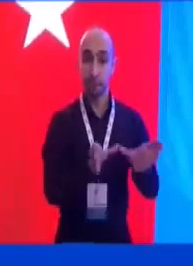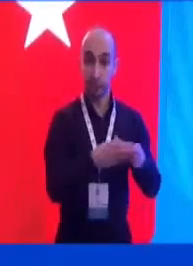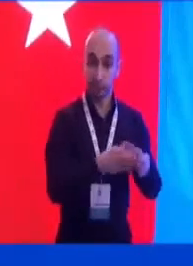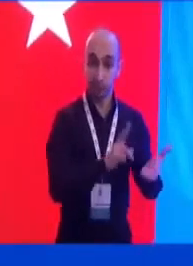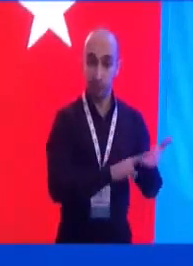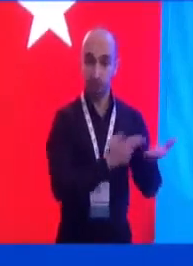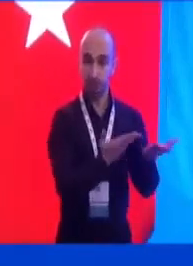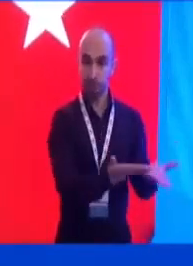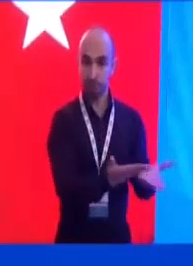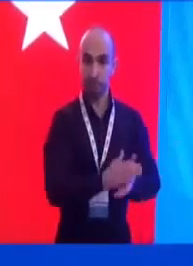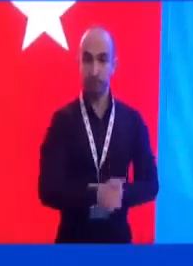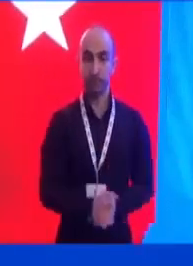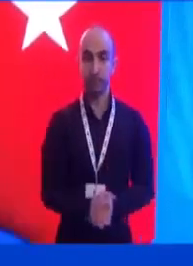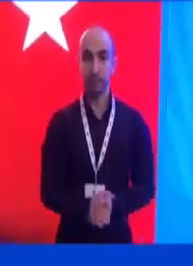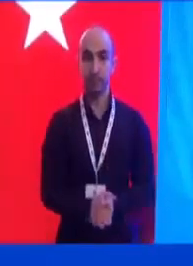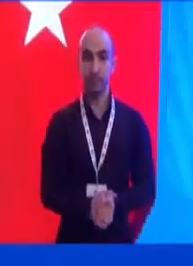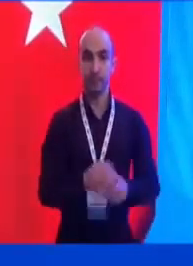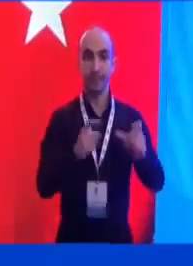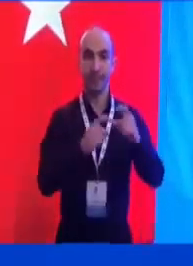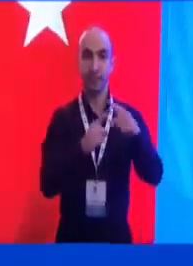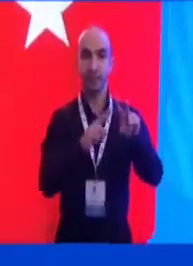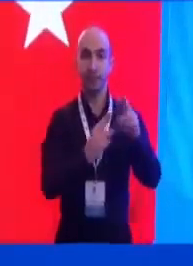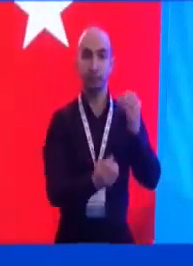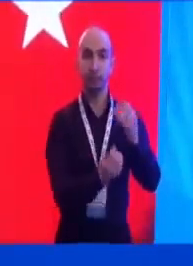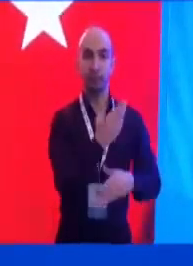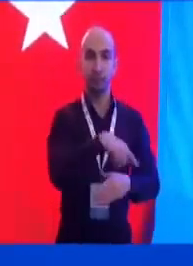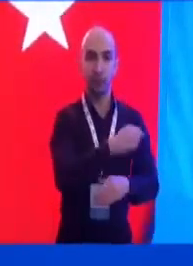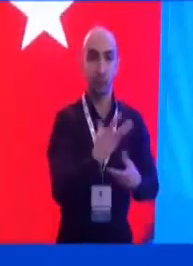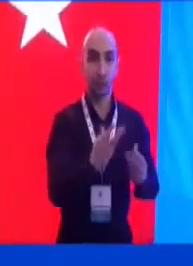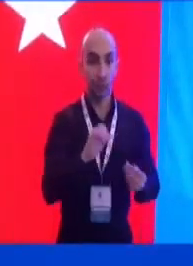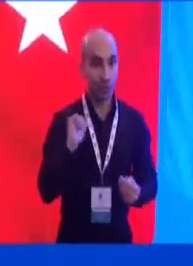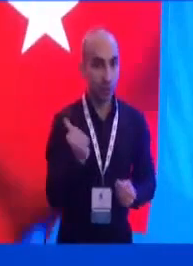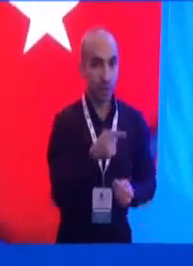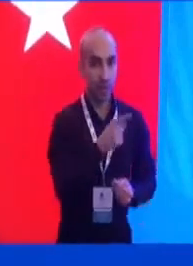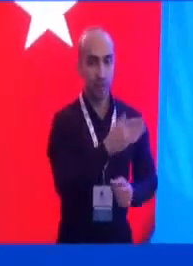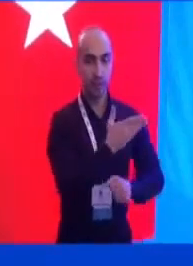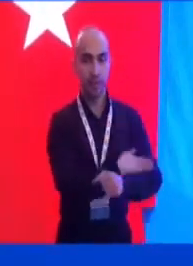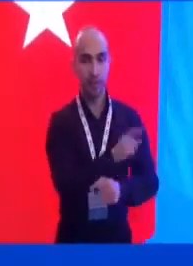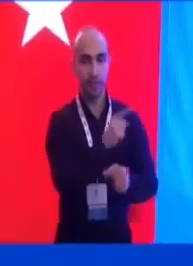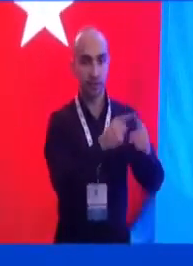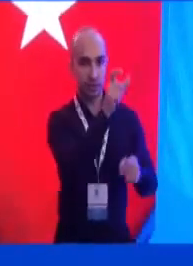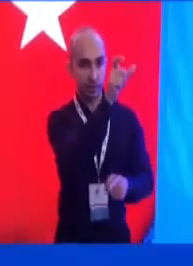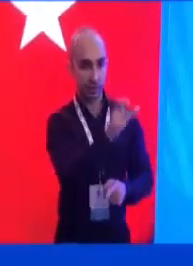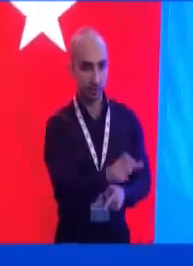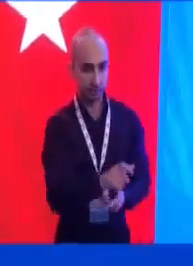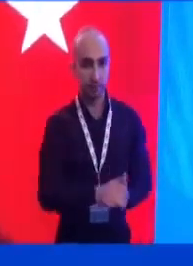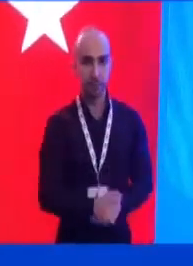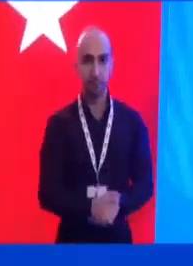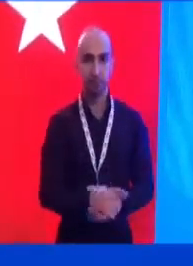mensuplarımız, sivil toplum kuruluşlarımızın çok değerli temsilcileri,